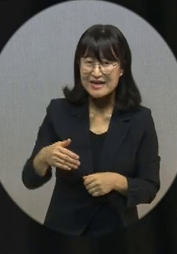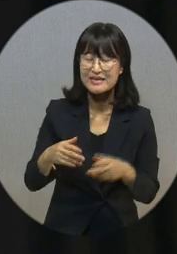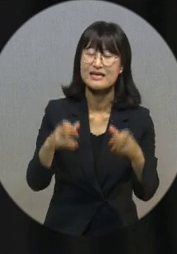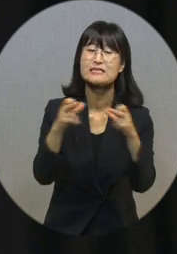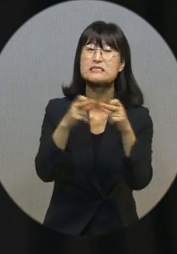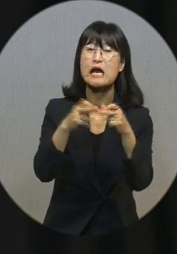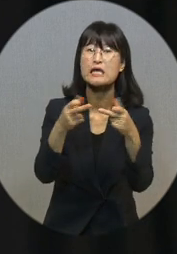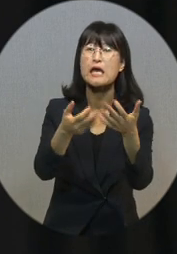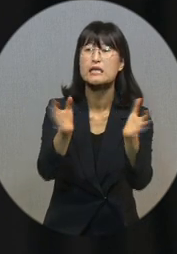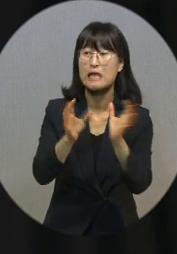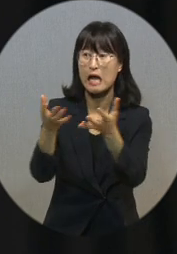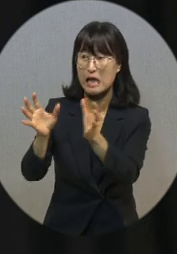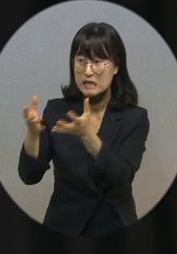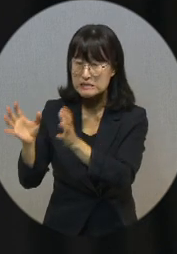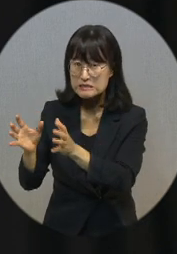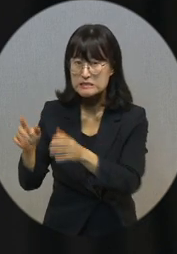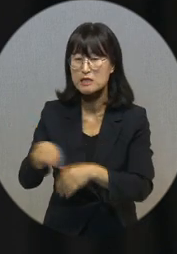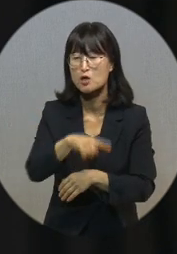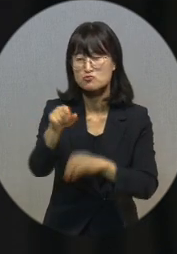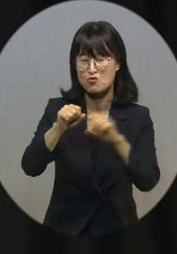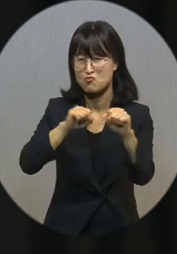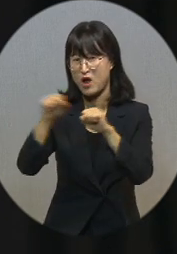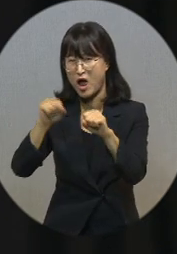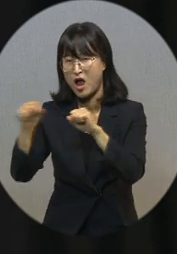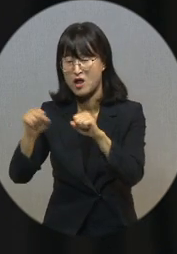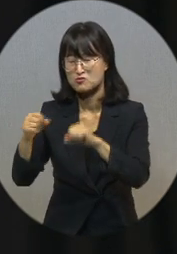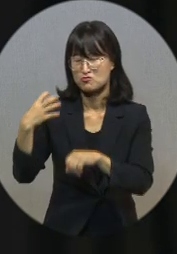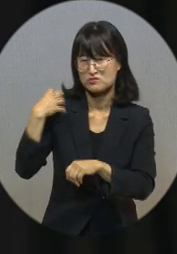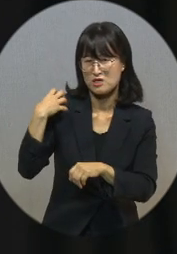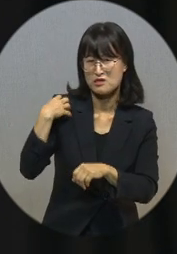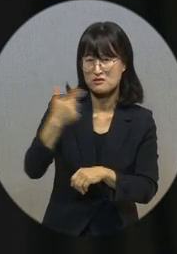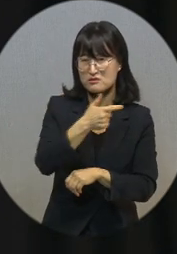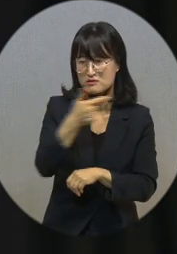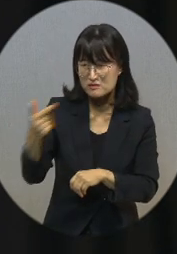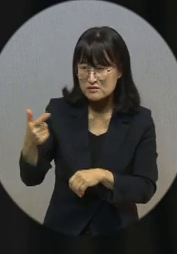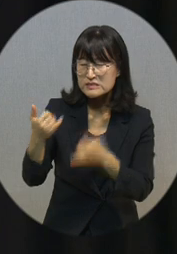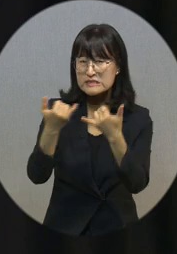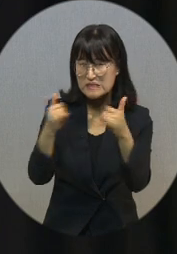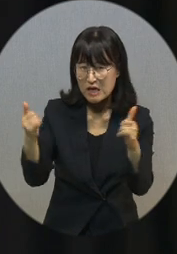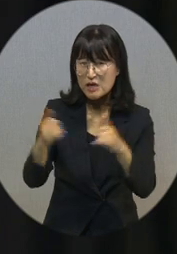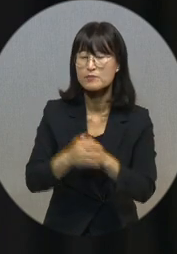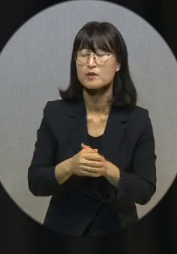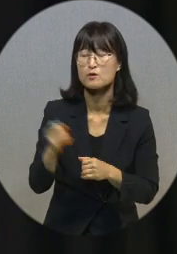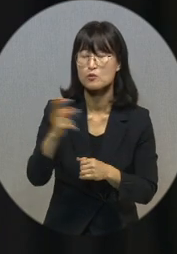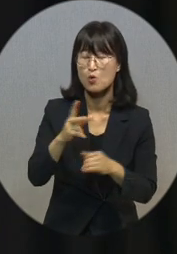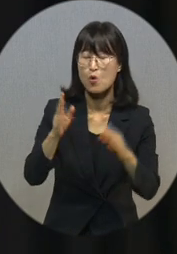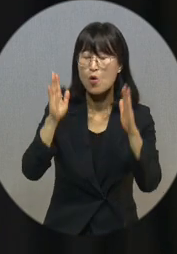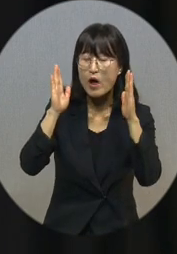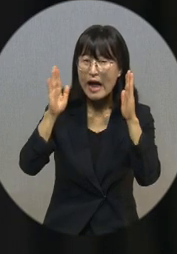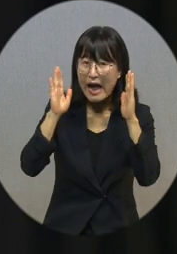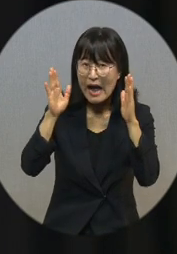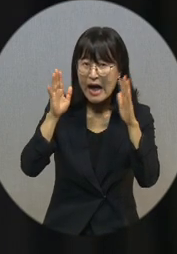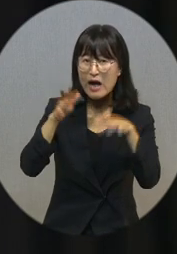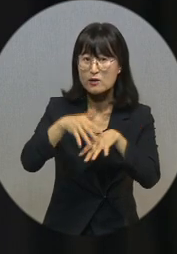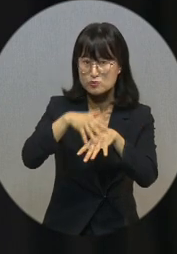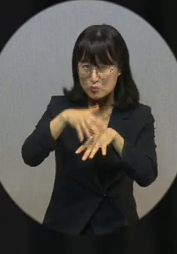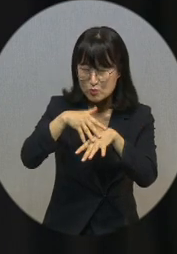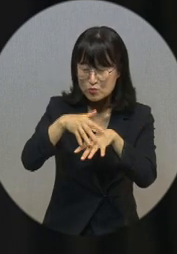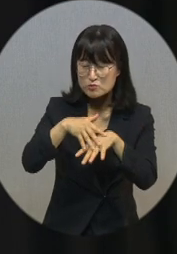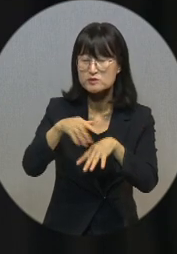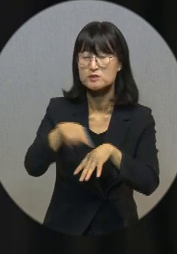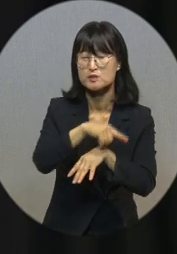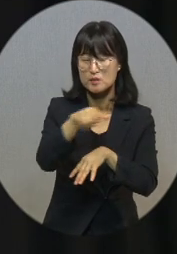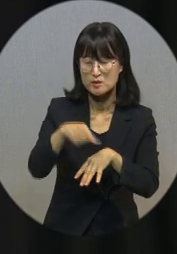중에서도 핵심으로 네. 계시는 많은 분들과 또 장애인 쪽에서 학계에서 오랜 네. 기간 몸담았던